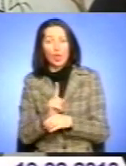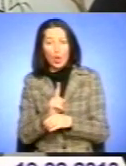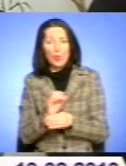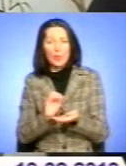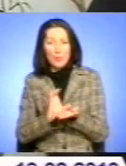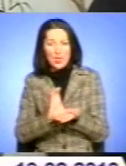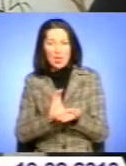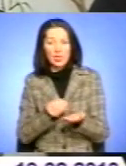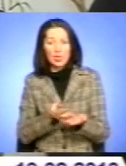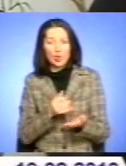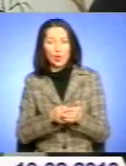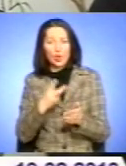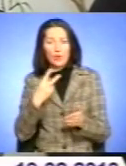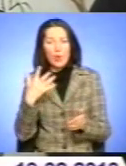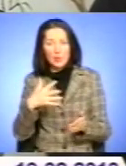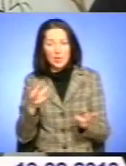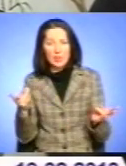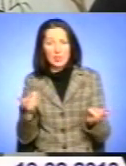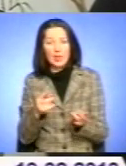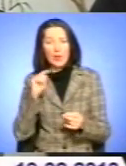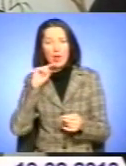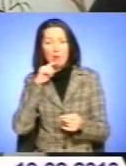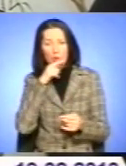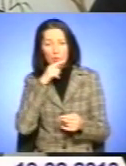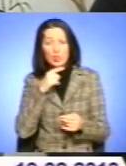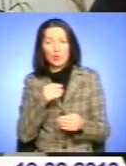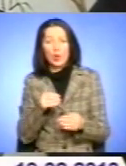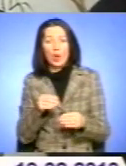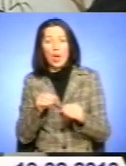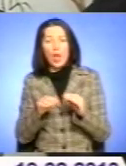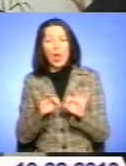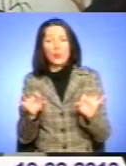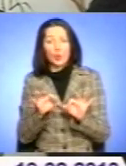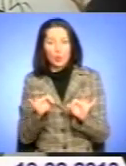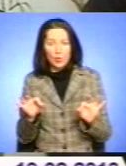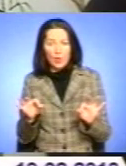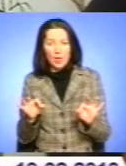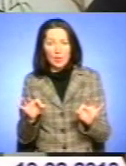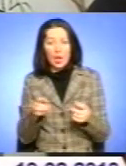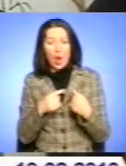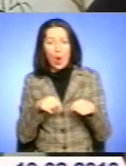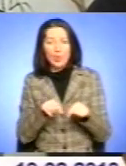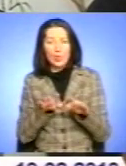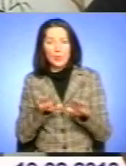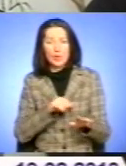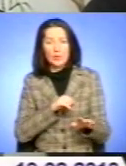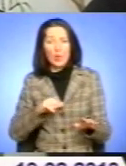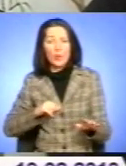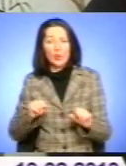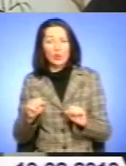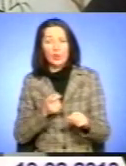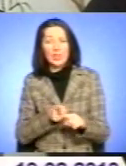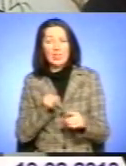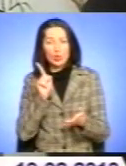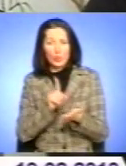2,50, це знову ж таки треба економічно обґрунтувати органу місцевого самоврядування, який зобов'язаний